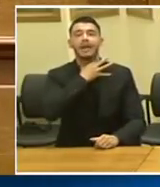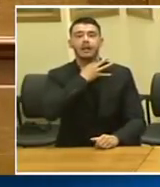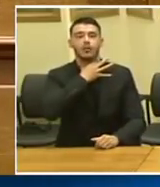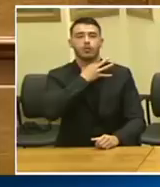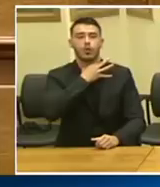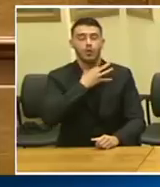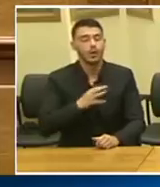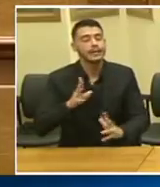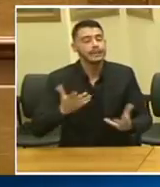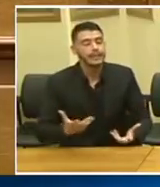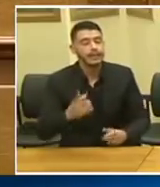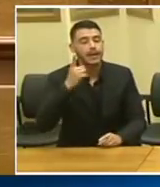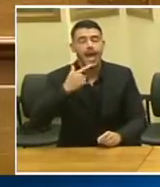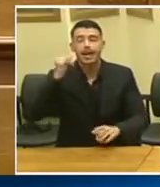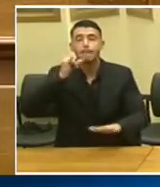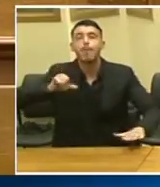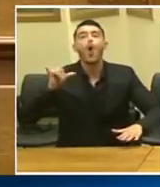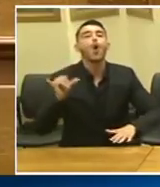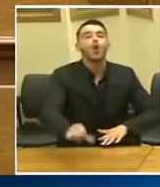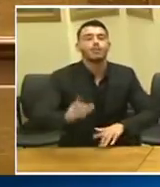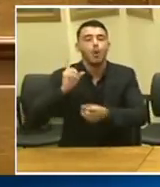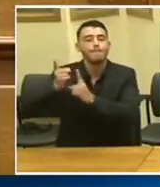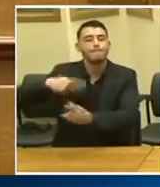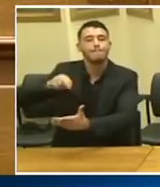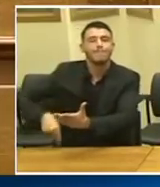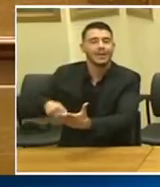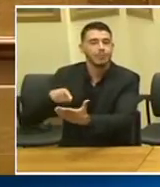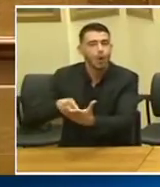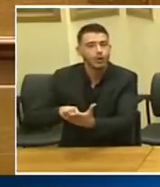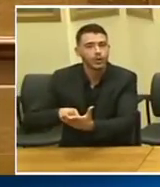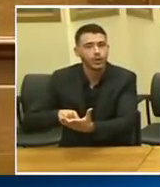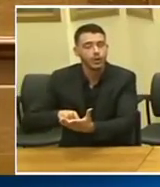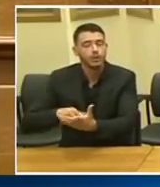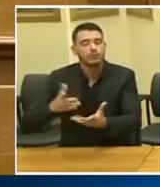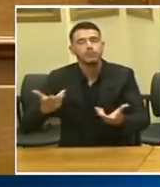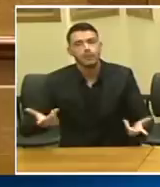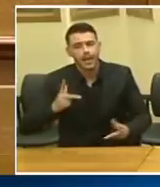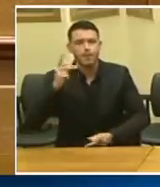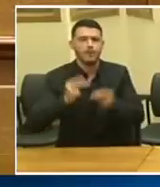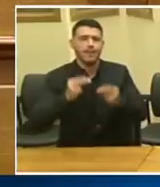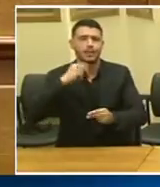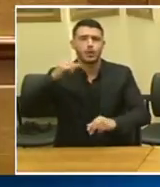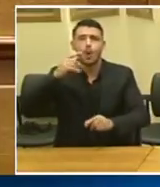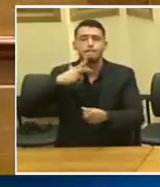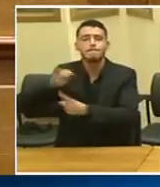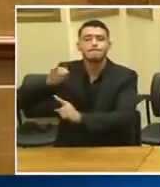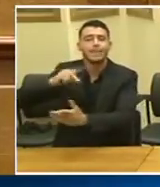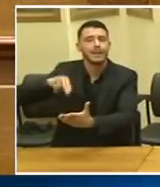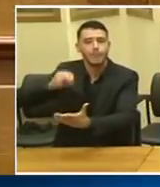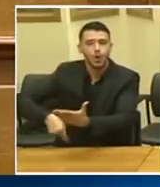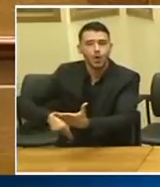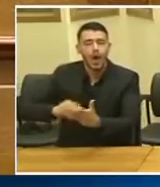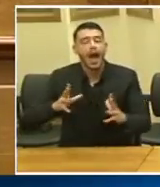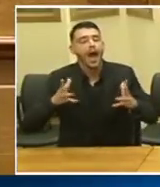ενός νέου μνημονίου, υπό συνθήκες ενός σκιώδους μνημονίου ενδεχομένως, πάντως όχι υπό